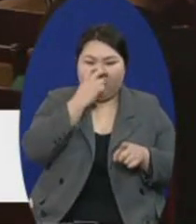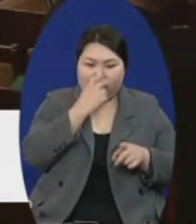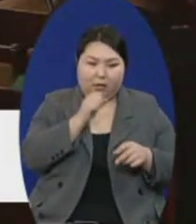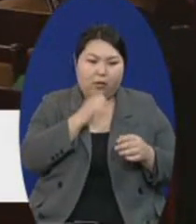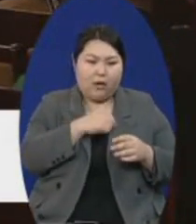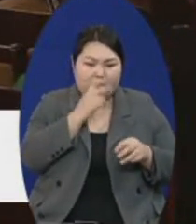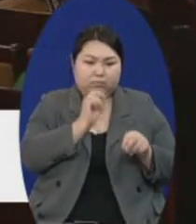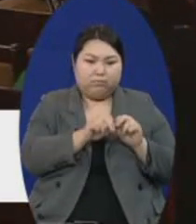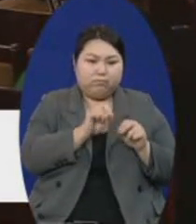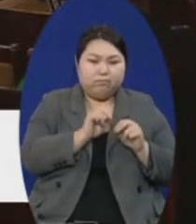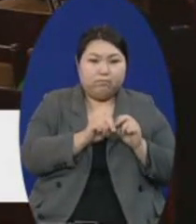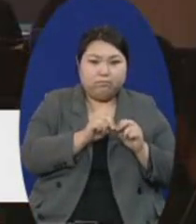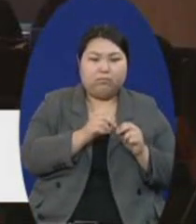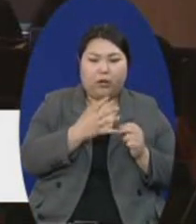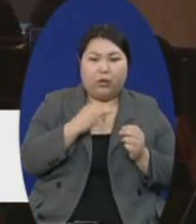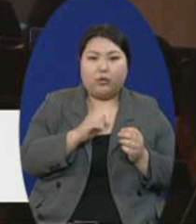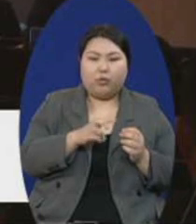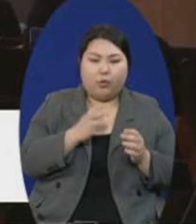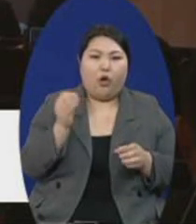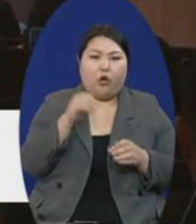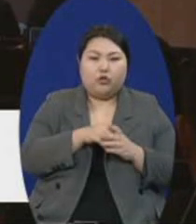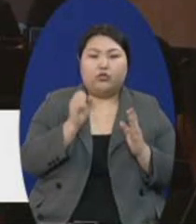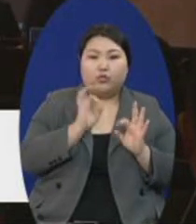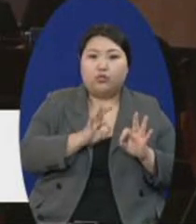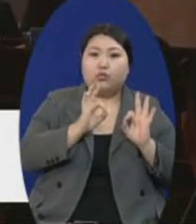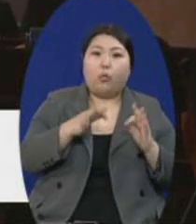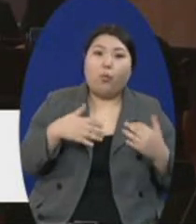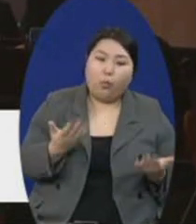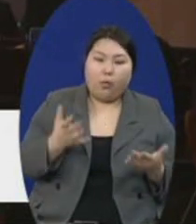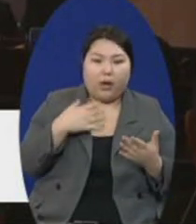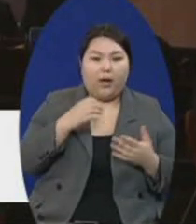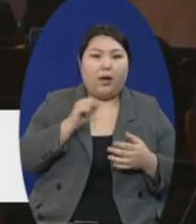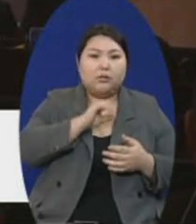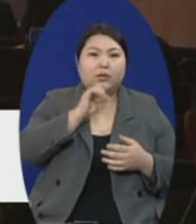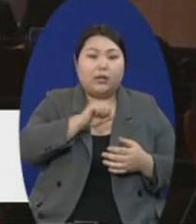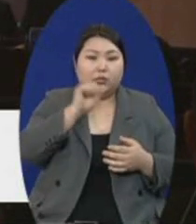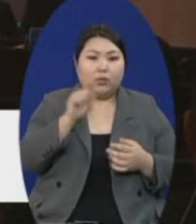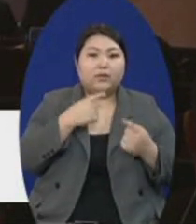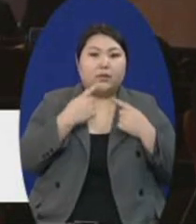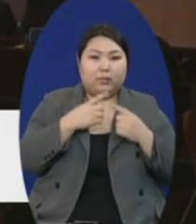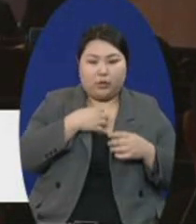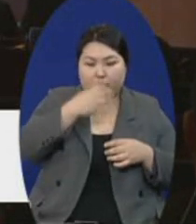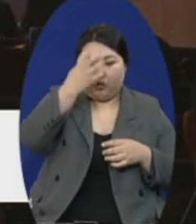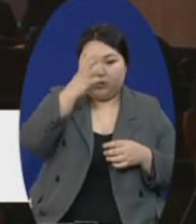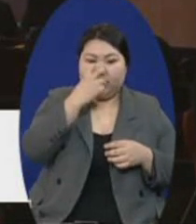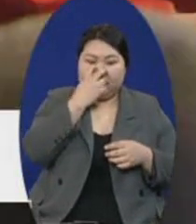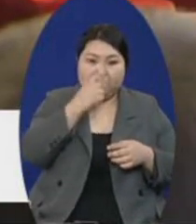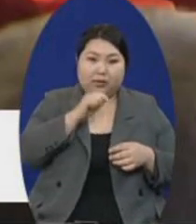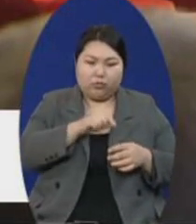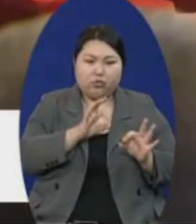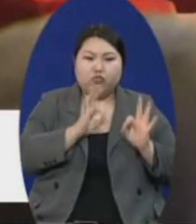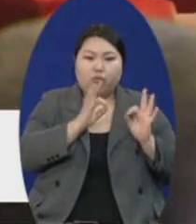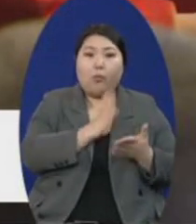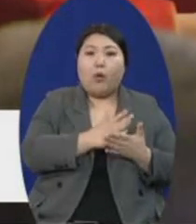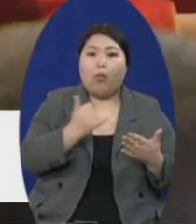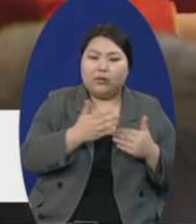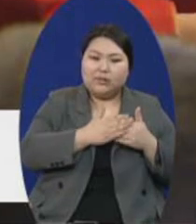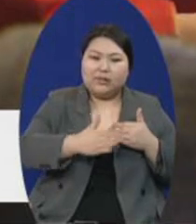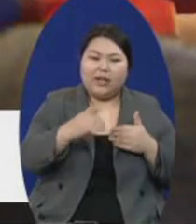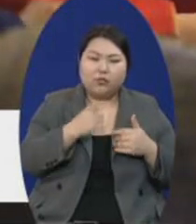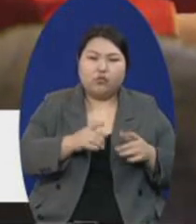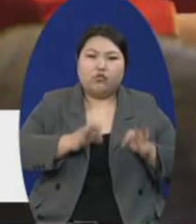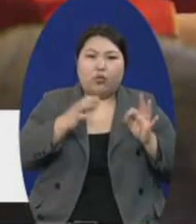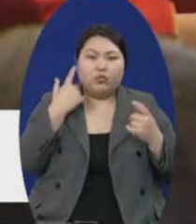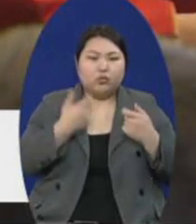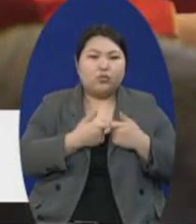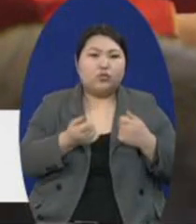бүрдүүлдэг одоо тогтцоо зөвтрүүлэх нь зөв хэсэг асуудал яригдж байна. За мөн төрийн хяналтын хяналтцоо зөв байна. Цаашдаа оновчтой зөв